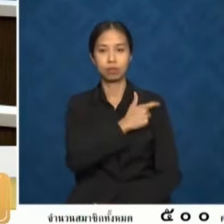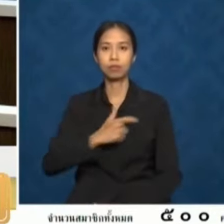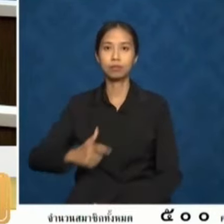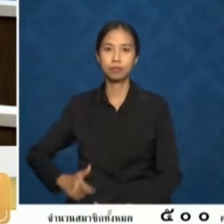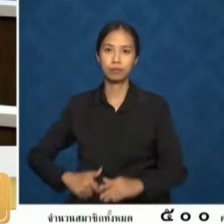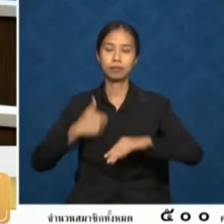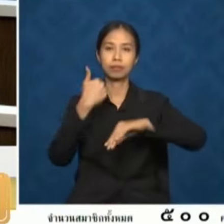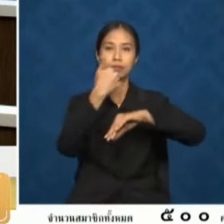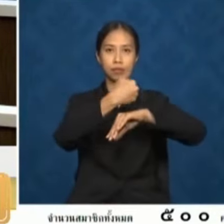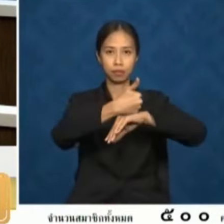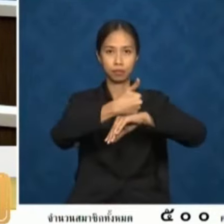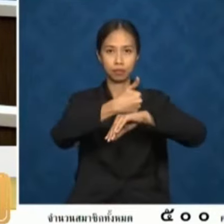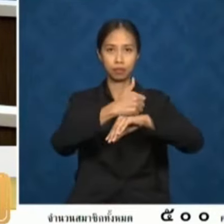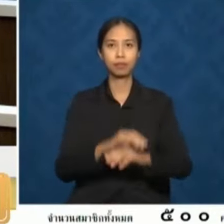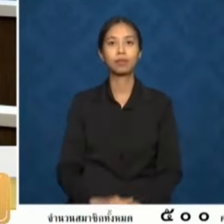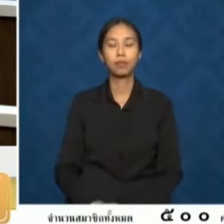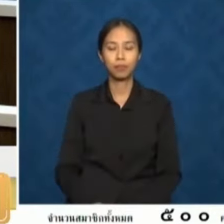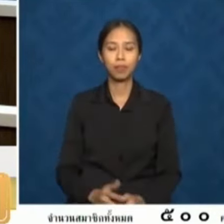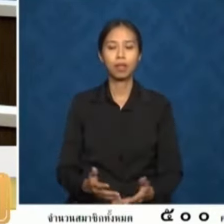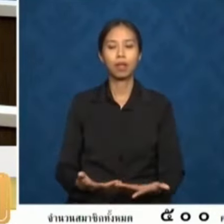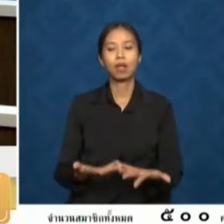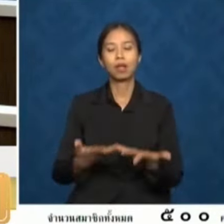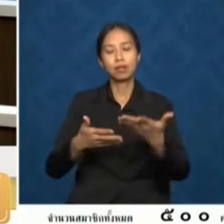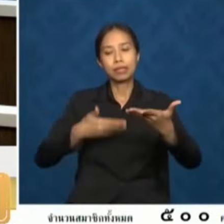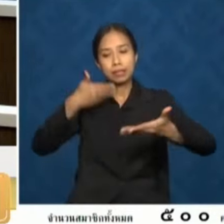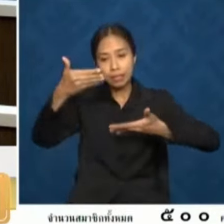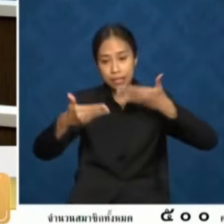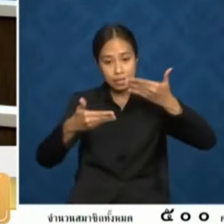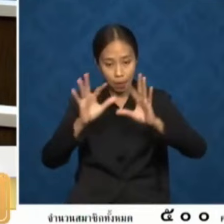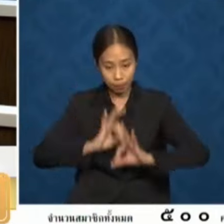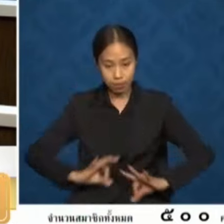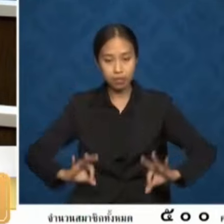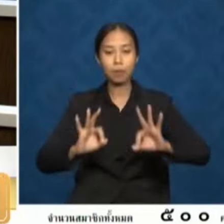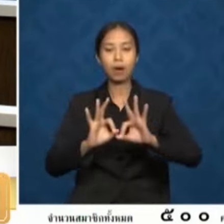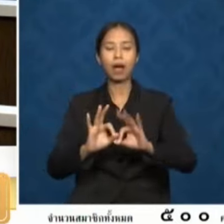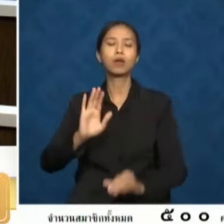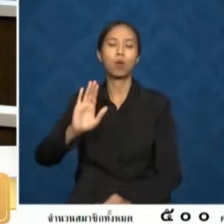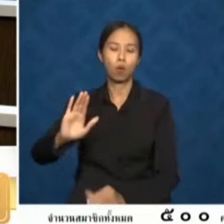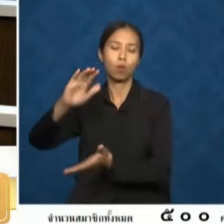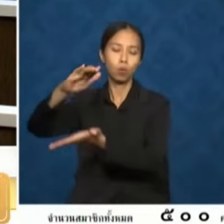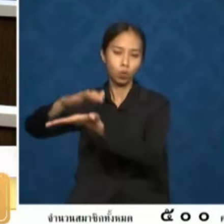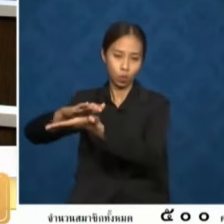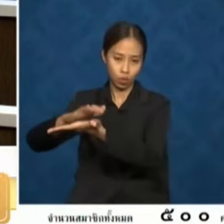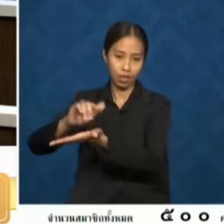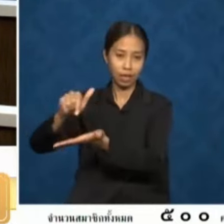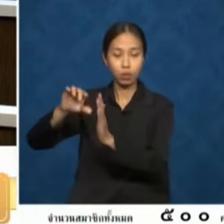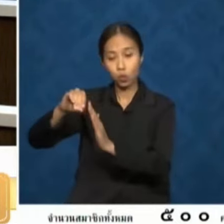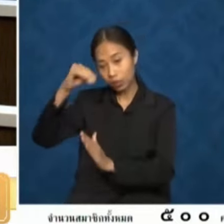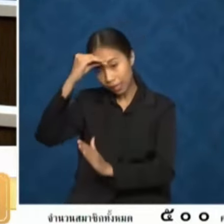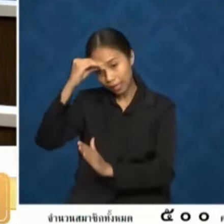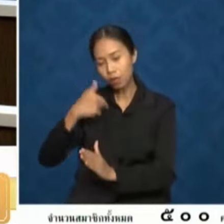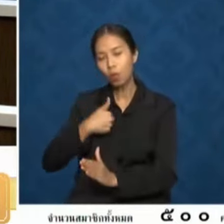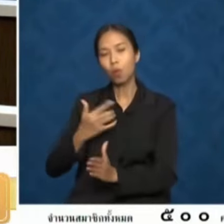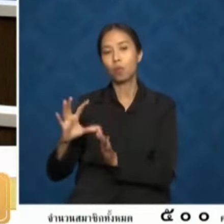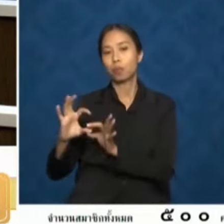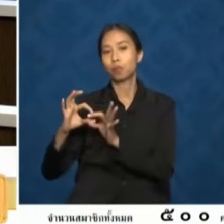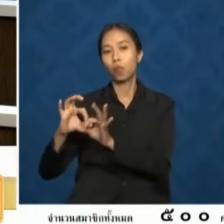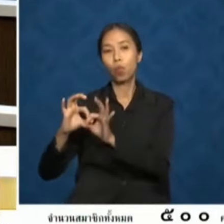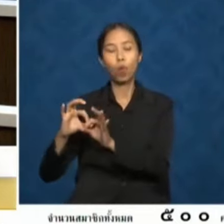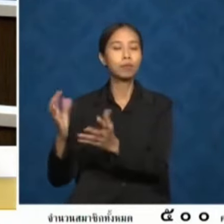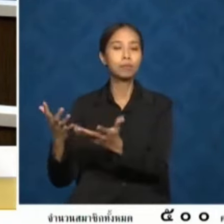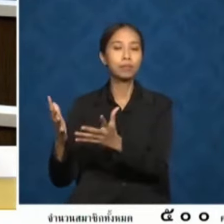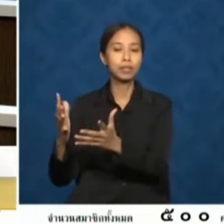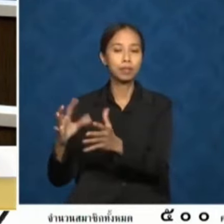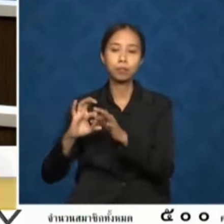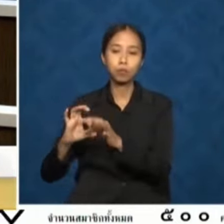มุขกิจกรรมสำคัญที่มีในสถานศึกษาผมไม่ได้ห่วงแต่กิจกรรม